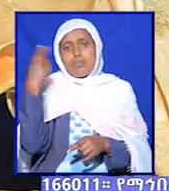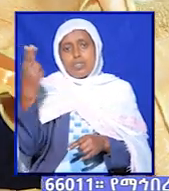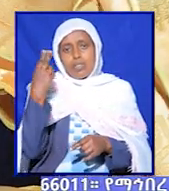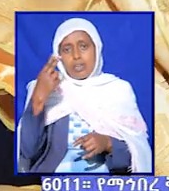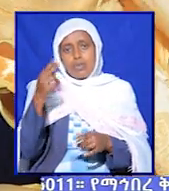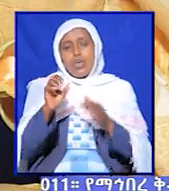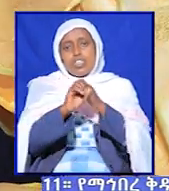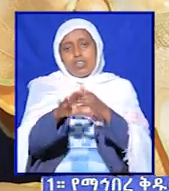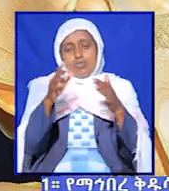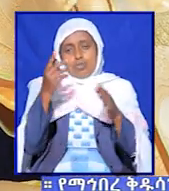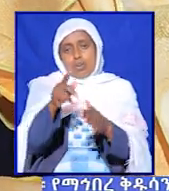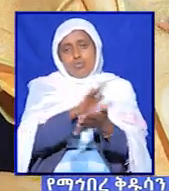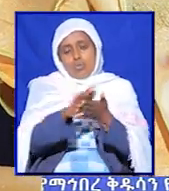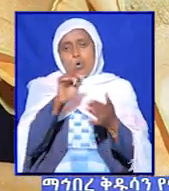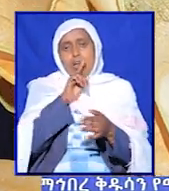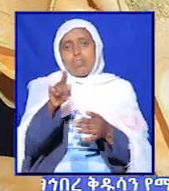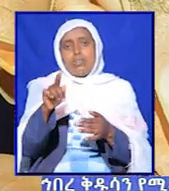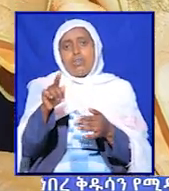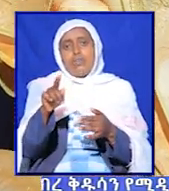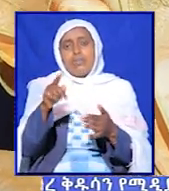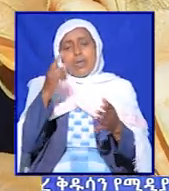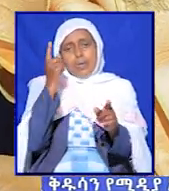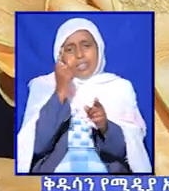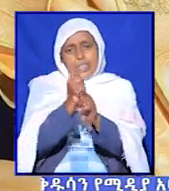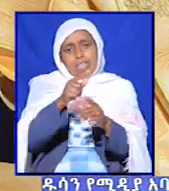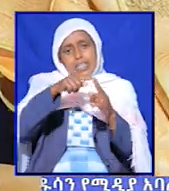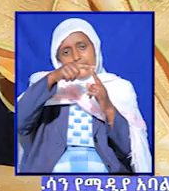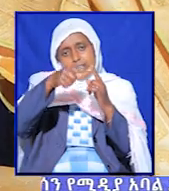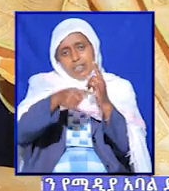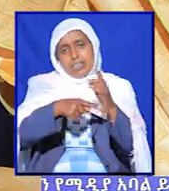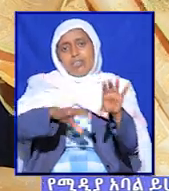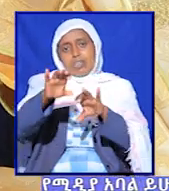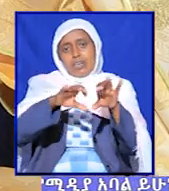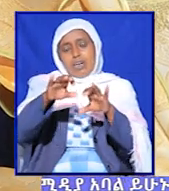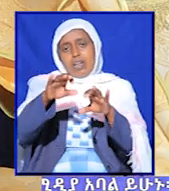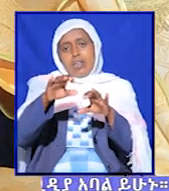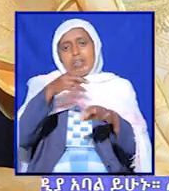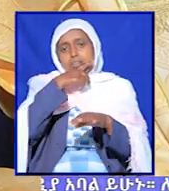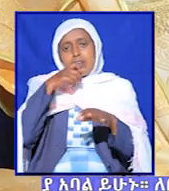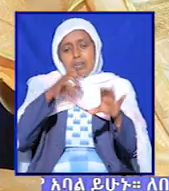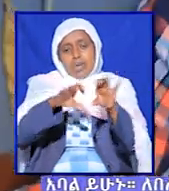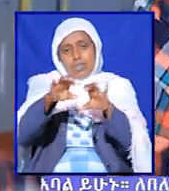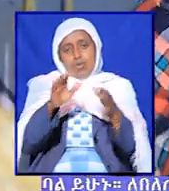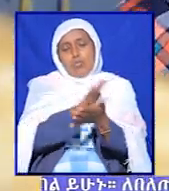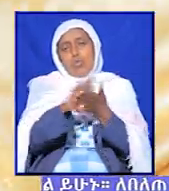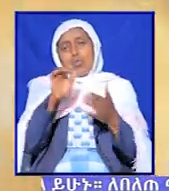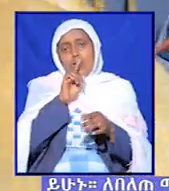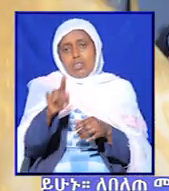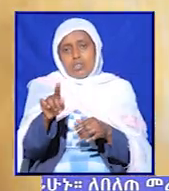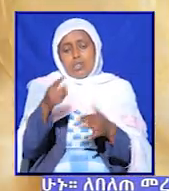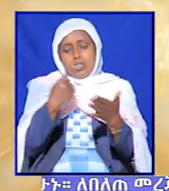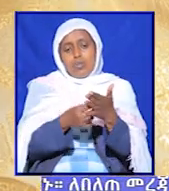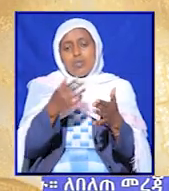የምንጠቀመው ዘርፍ ራሱ ኳሊቲ ነው መከፈፊያው በትክክል ነው የሚከፈፈው ማድረቂያችን ኳሊቲ ነው ይሄንኛው